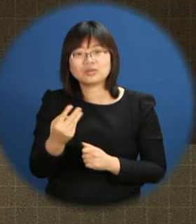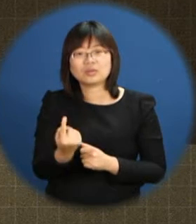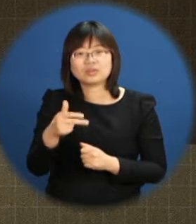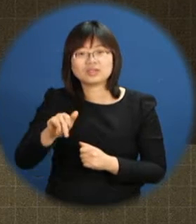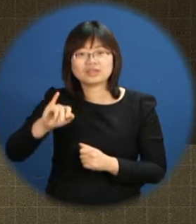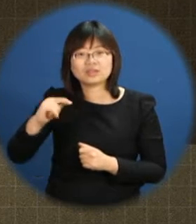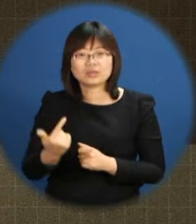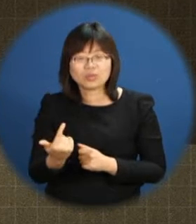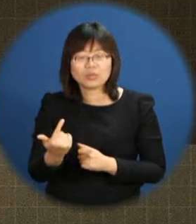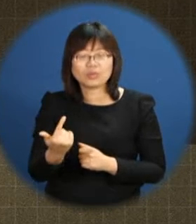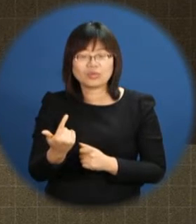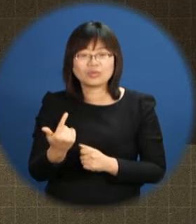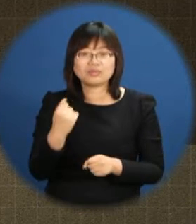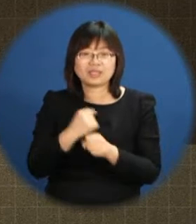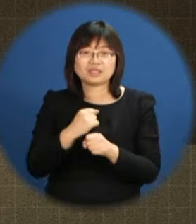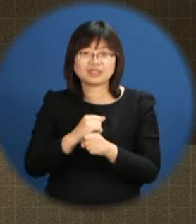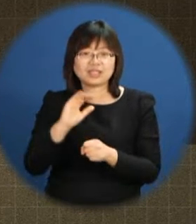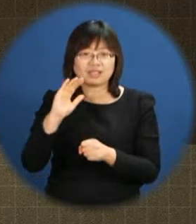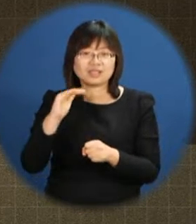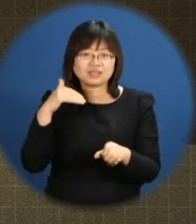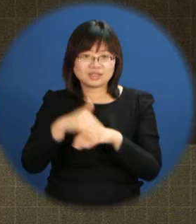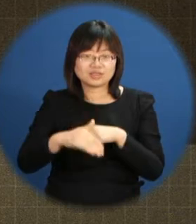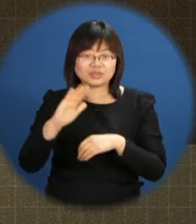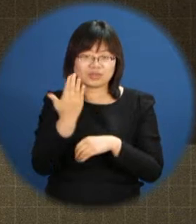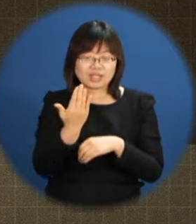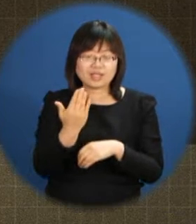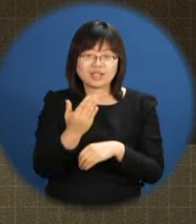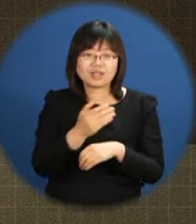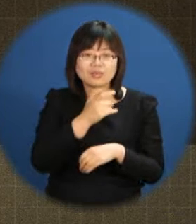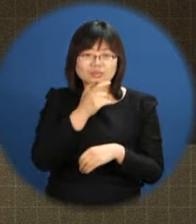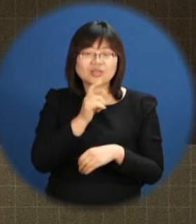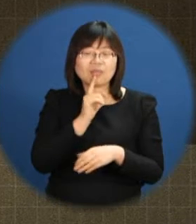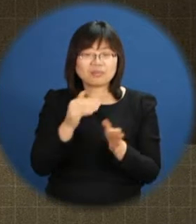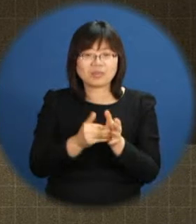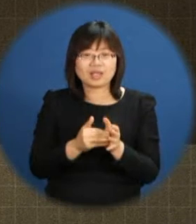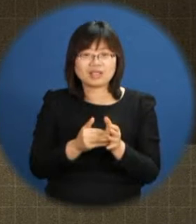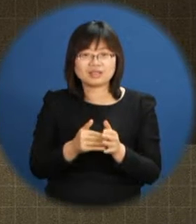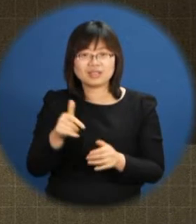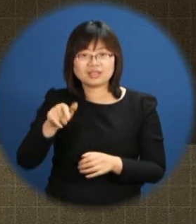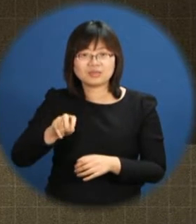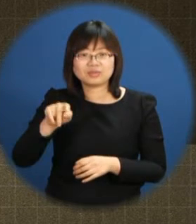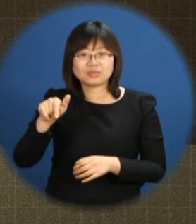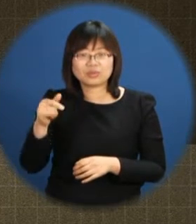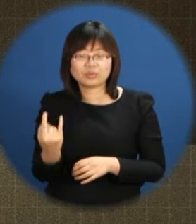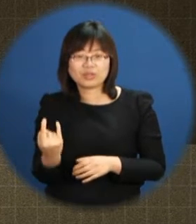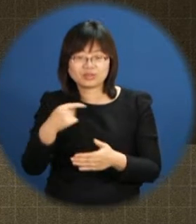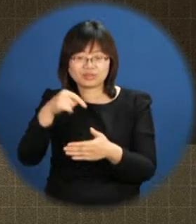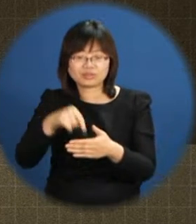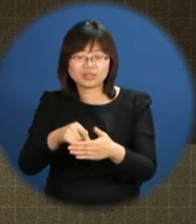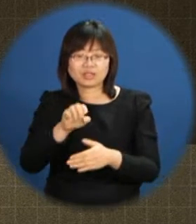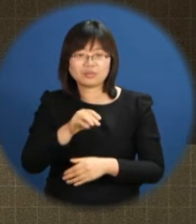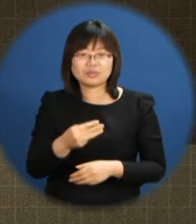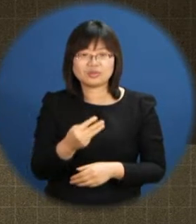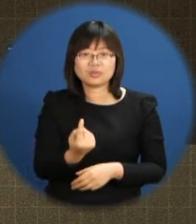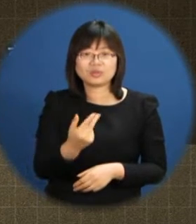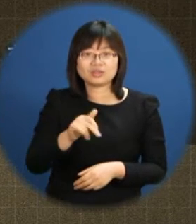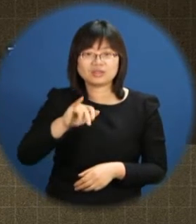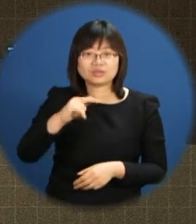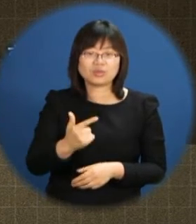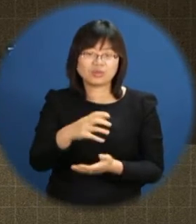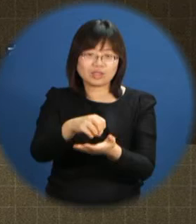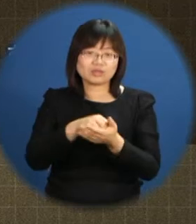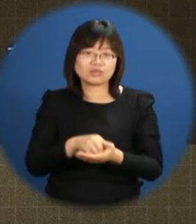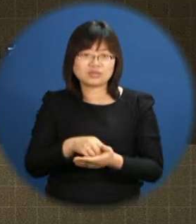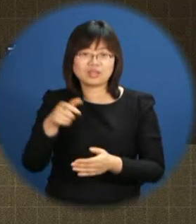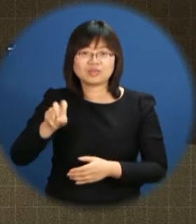스톤 화된 무기다 끝 거에요 기체가 그래갖고 금 석회가 그중 flog 스톤을 갖고 와서